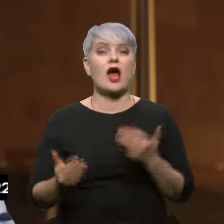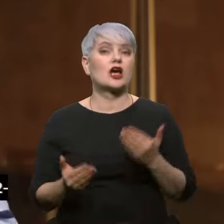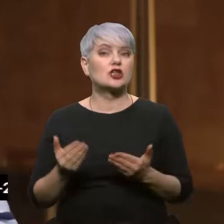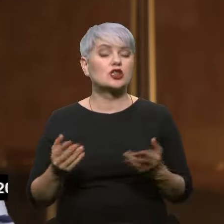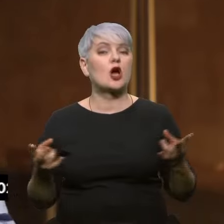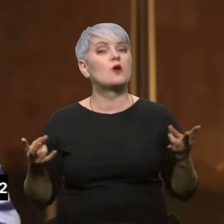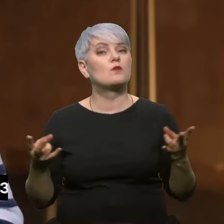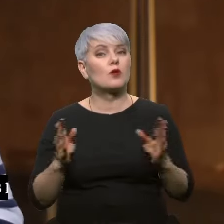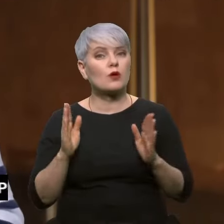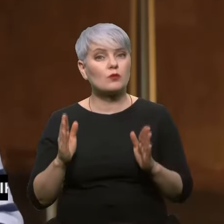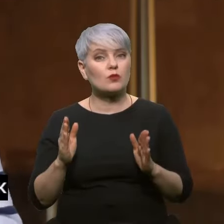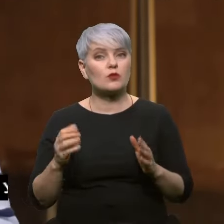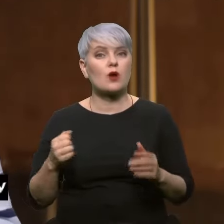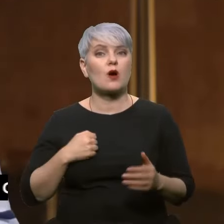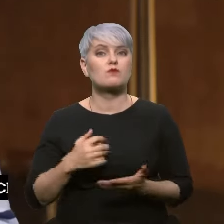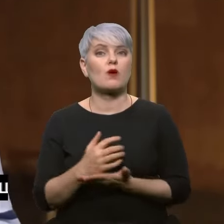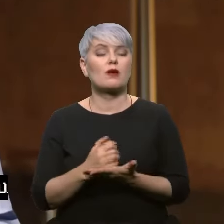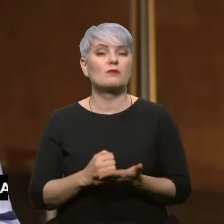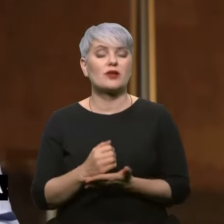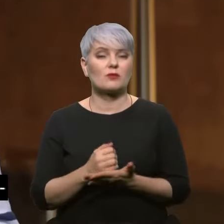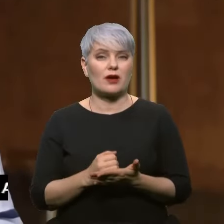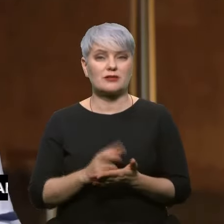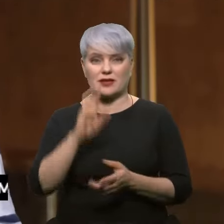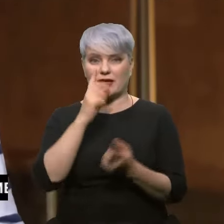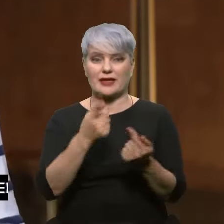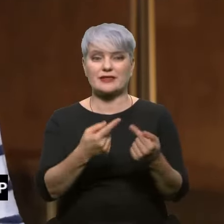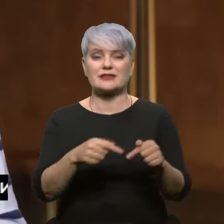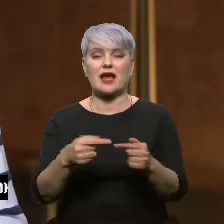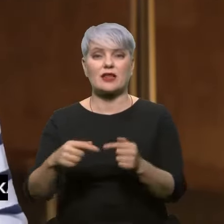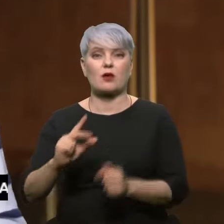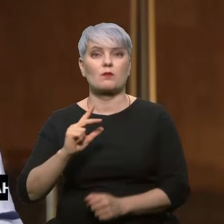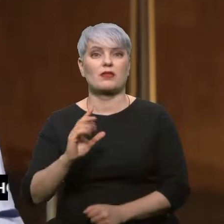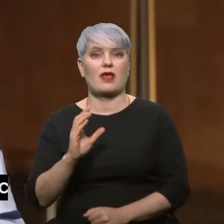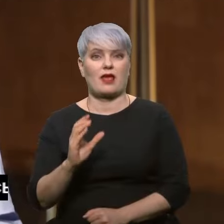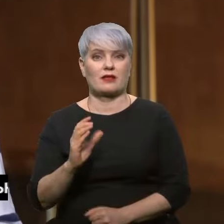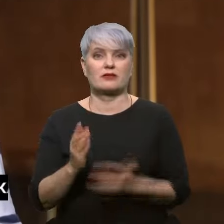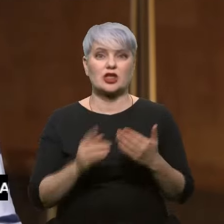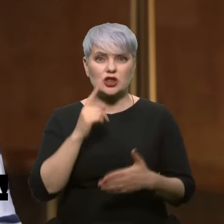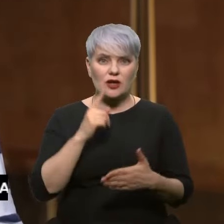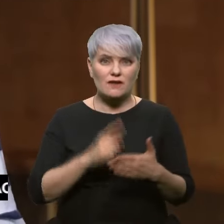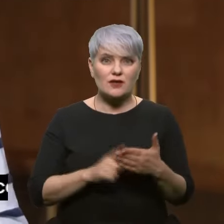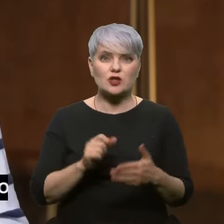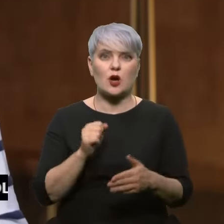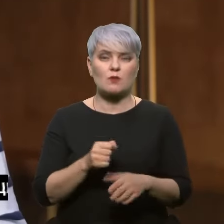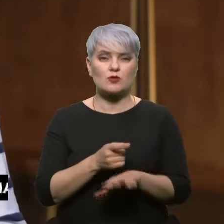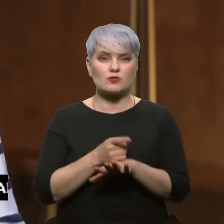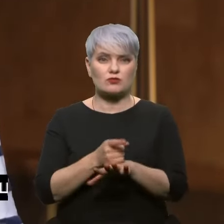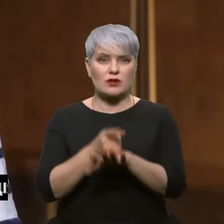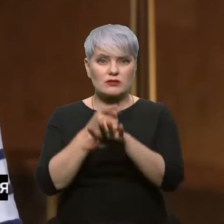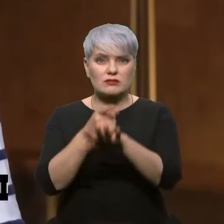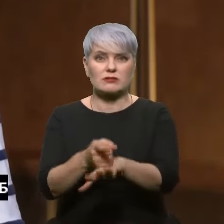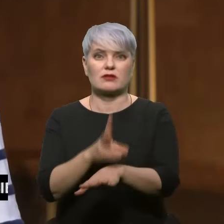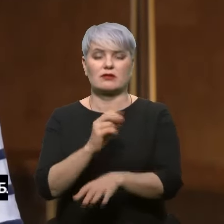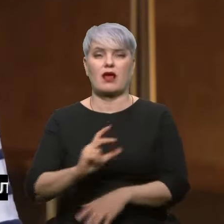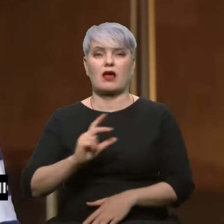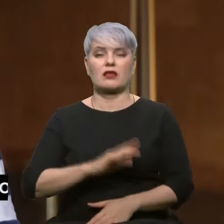аби протистояти Росії? Чи вірить, що до котруїсь із них насправді можуть підійти російські танки? На це питання Радіо